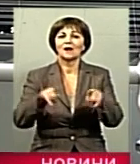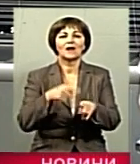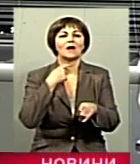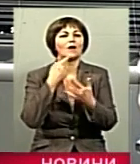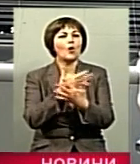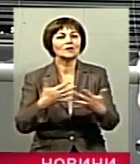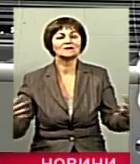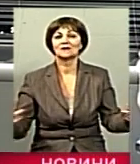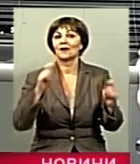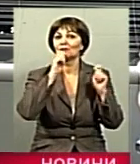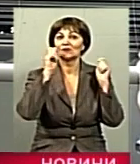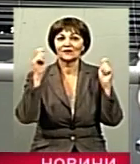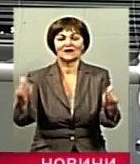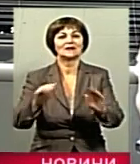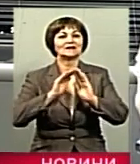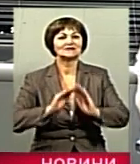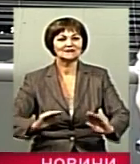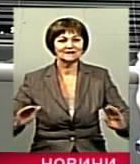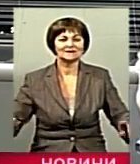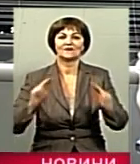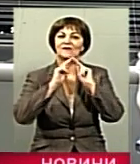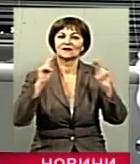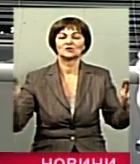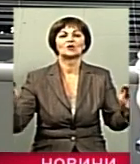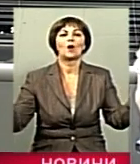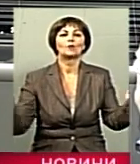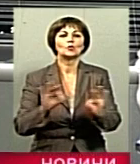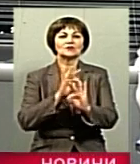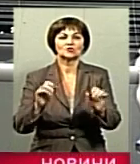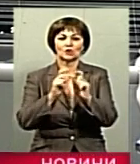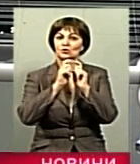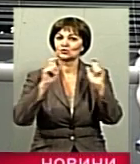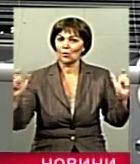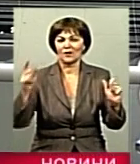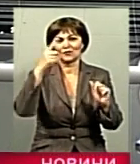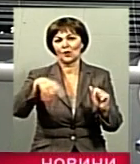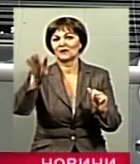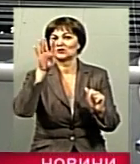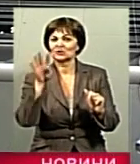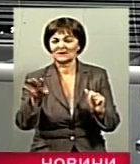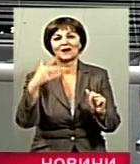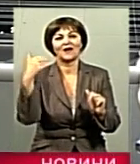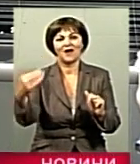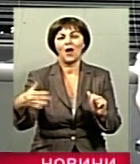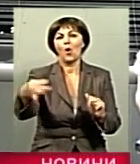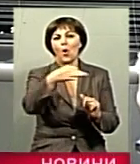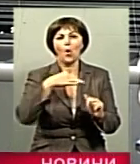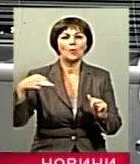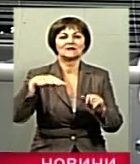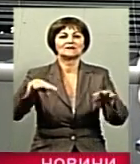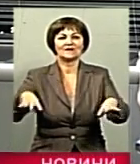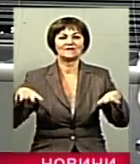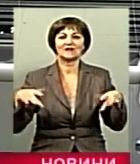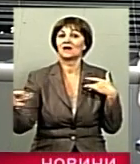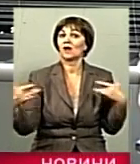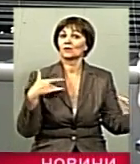багатоголосе звучання подарували учні та викладачі музичної школи номер 4 міста Житомира шанувальника мистецтва. В обласній філармонії імені